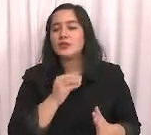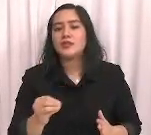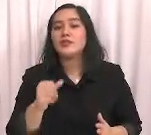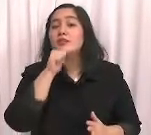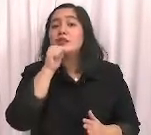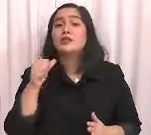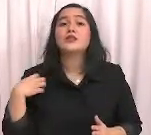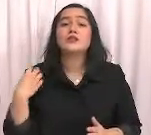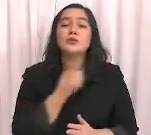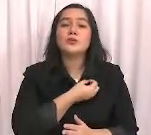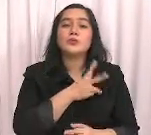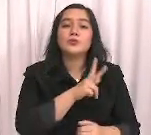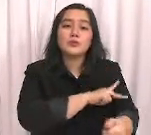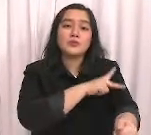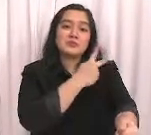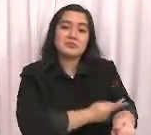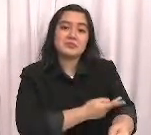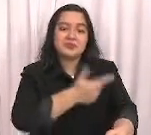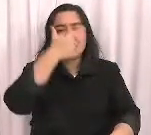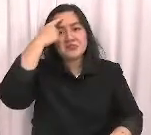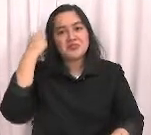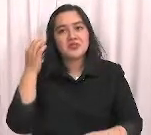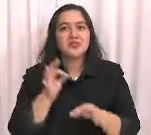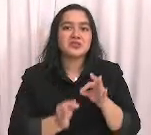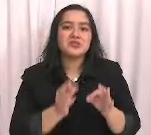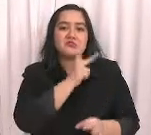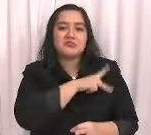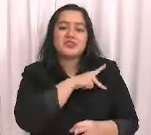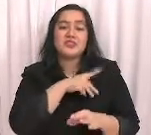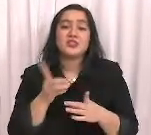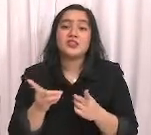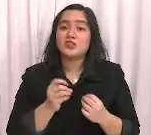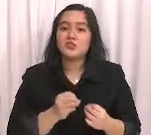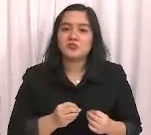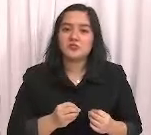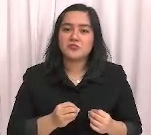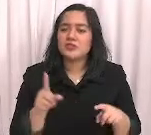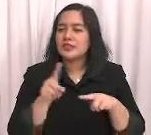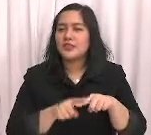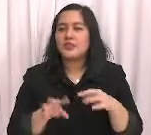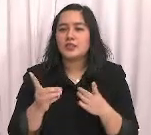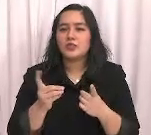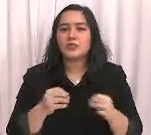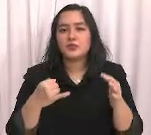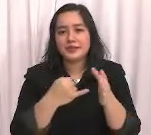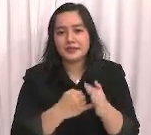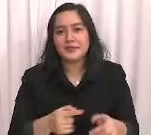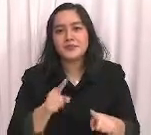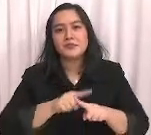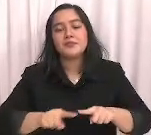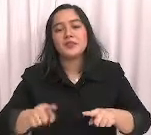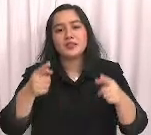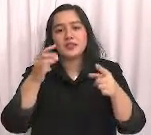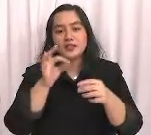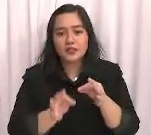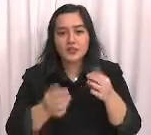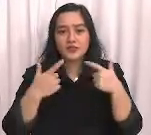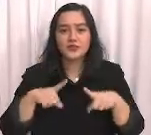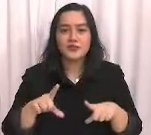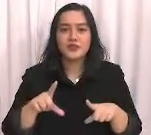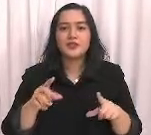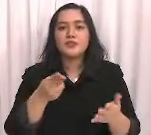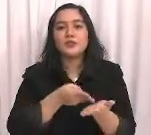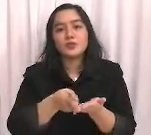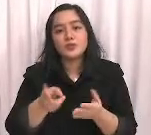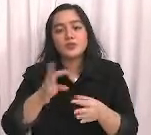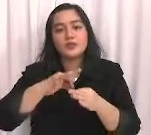kung tayo personally, hindi natin siya kakayanin. Pero kung ang Holy Spirit ang paiiralin natin sa mga buhay natin, I think kayang-kaya